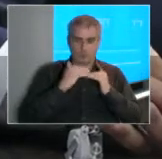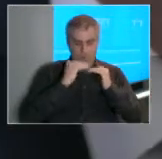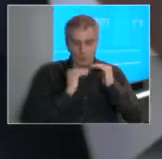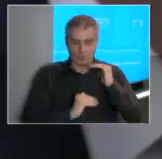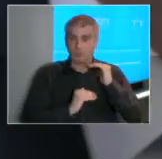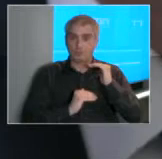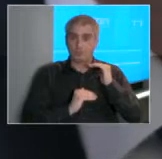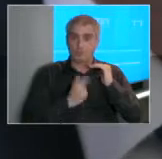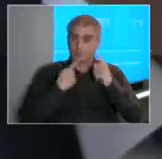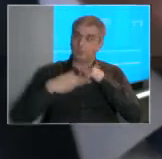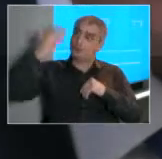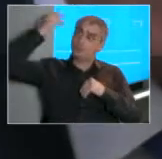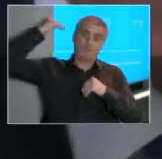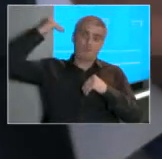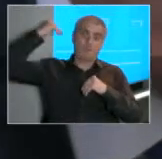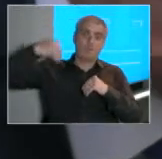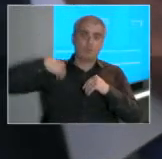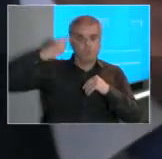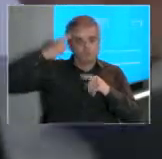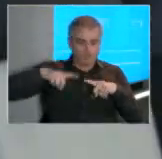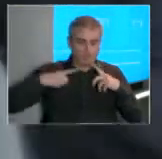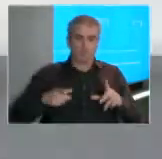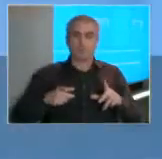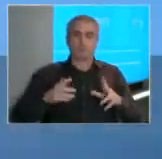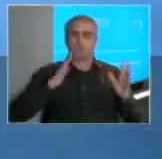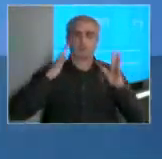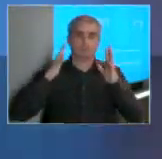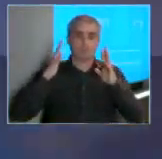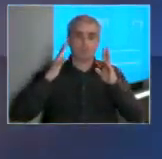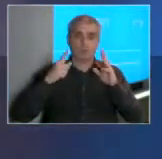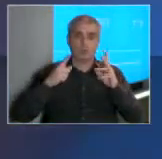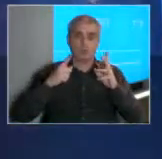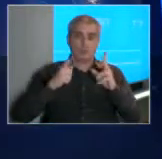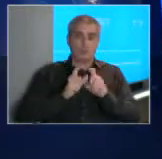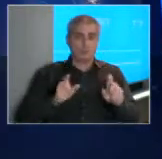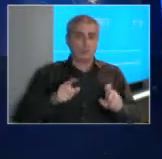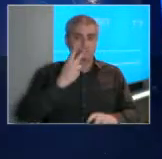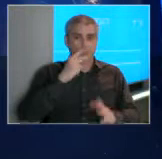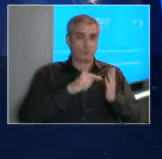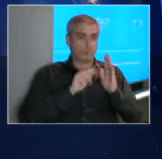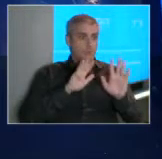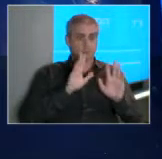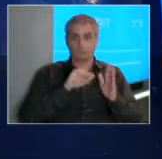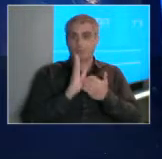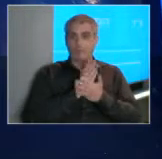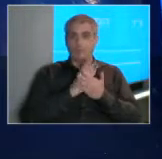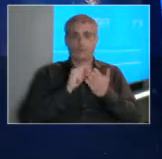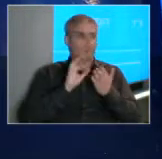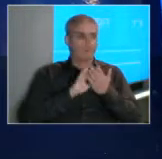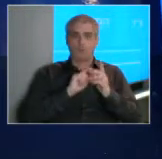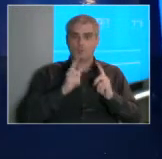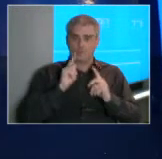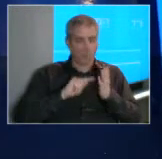אותו, לעומת שנים עברו, אנחנו יודעים לחיות. הזעזוע, הבור... אפשר לקבוע 2.9 ואפשר לקבוע נתון אחר,